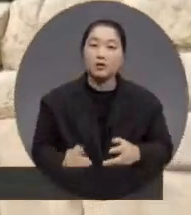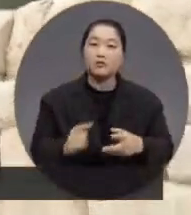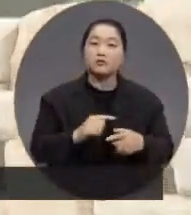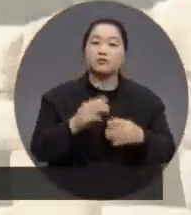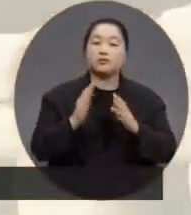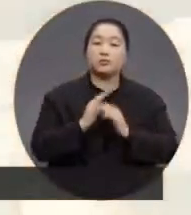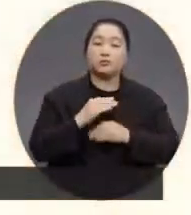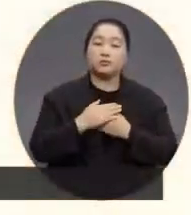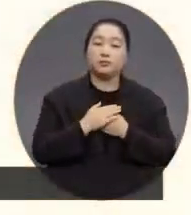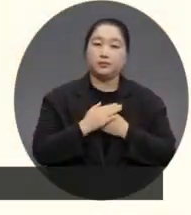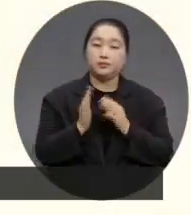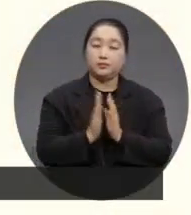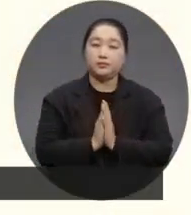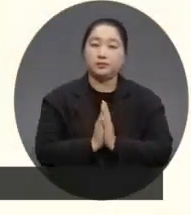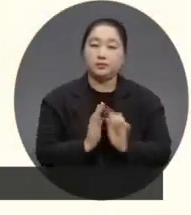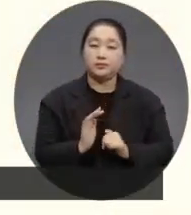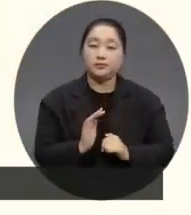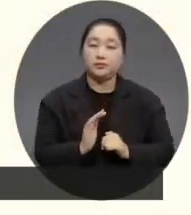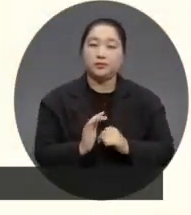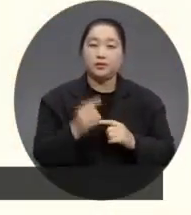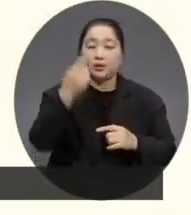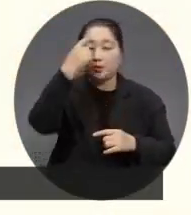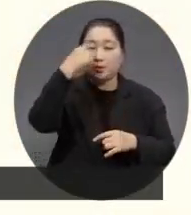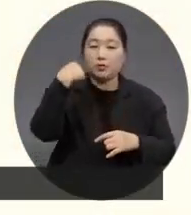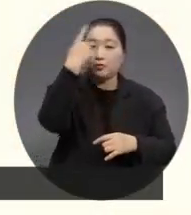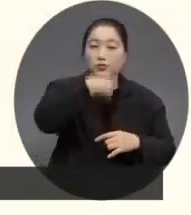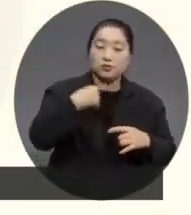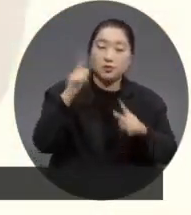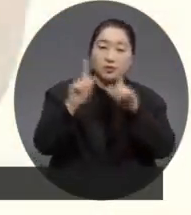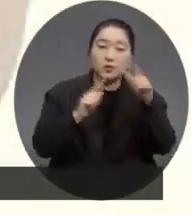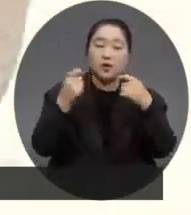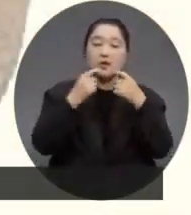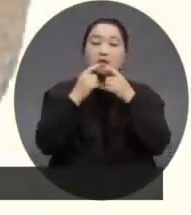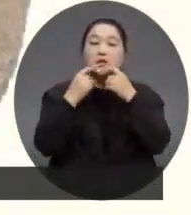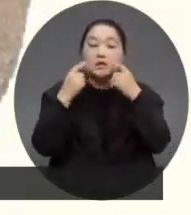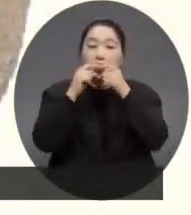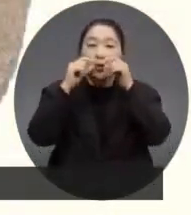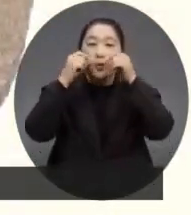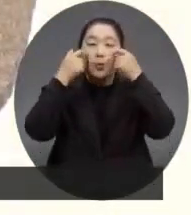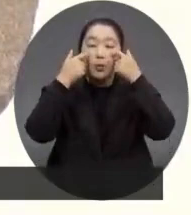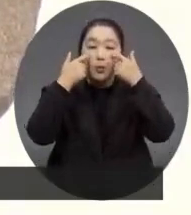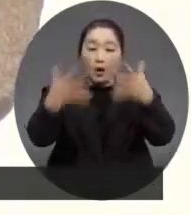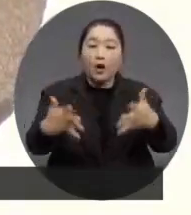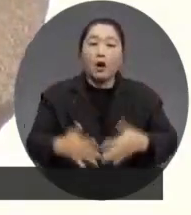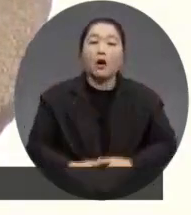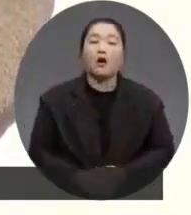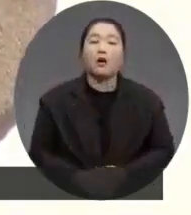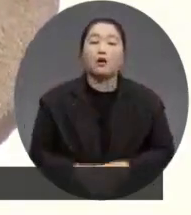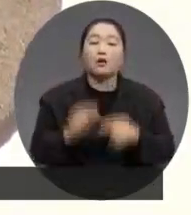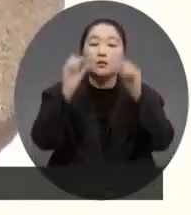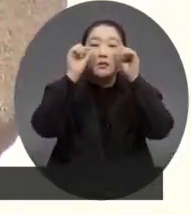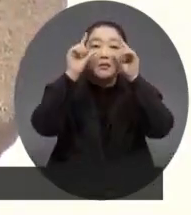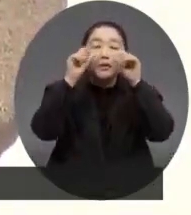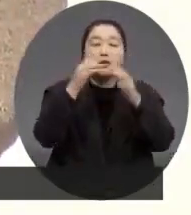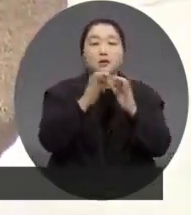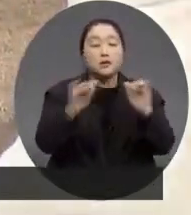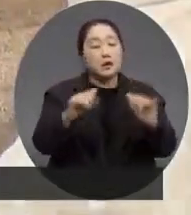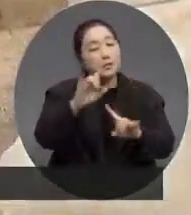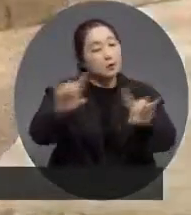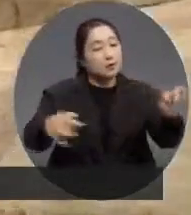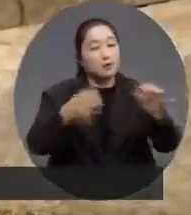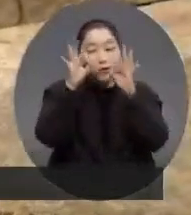손. 둥근 얼굴에 길게 자리한 귀와 선명한 입술. 감은 듯 뜬 듯 사람마다 달리 느껴지는